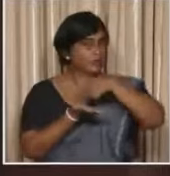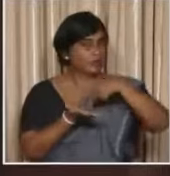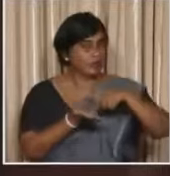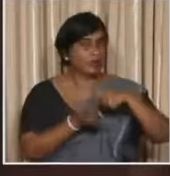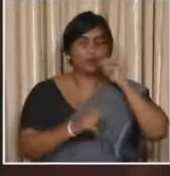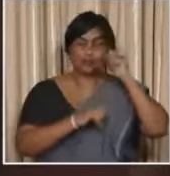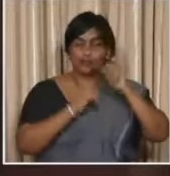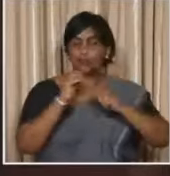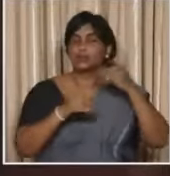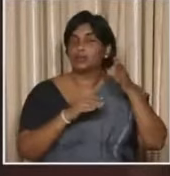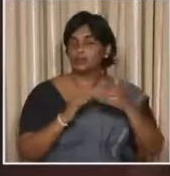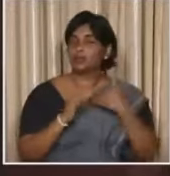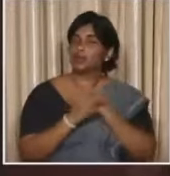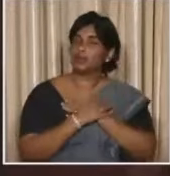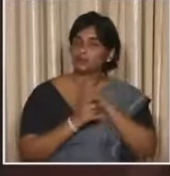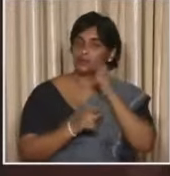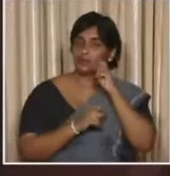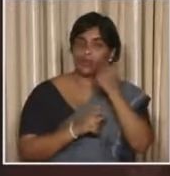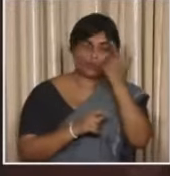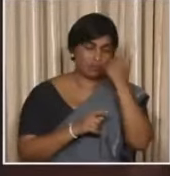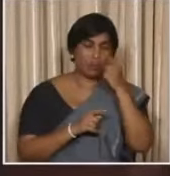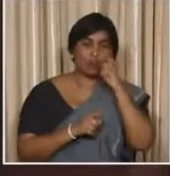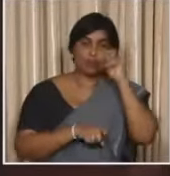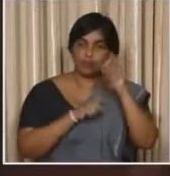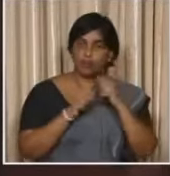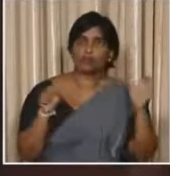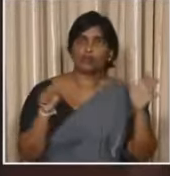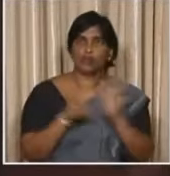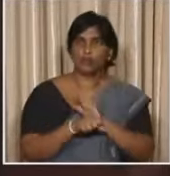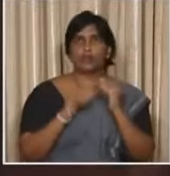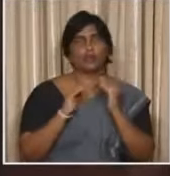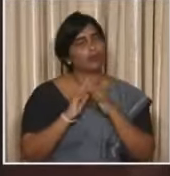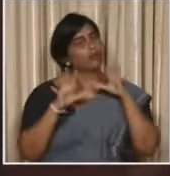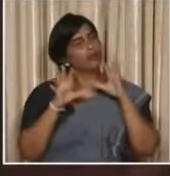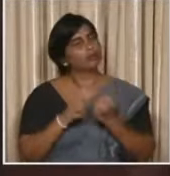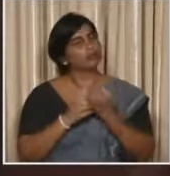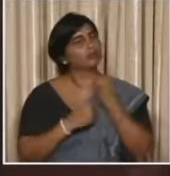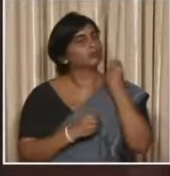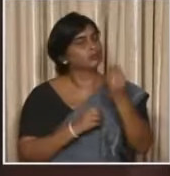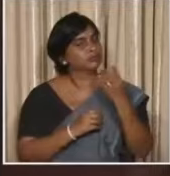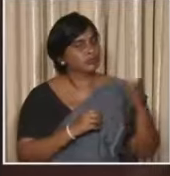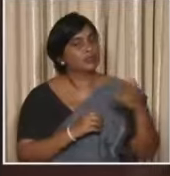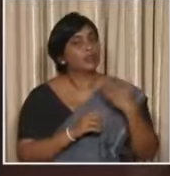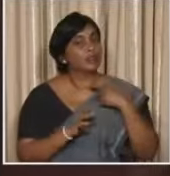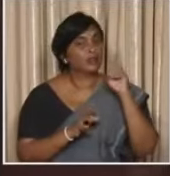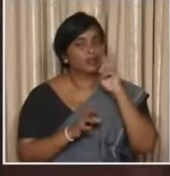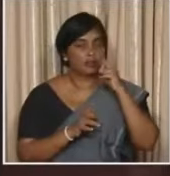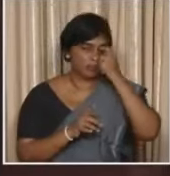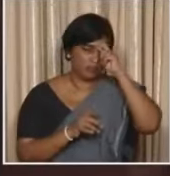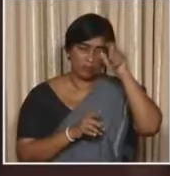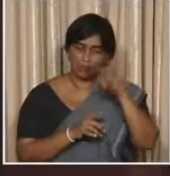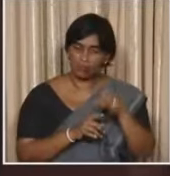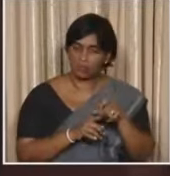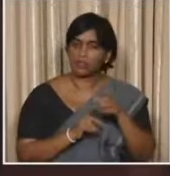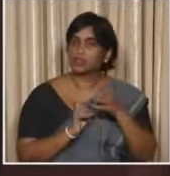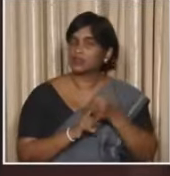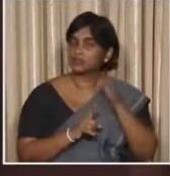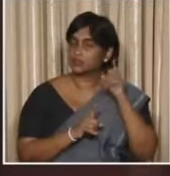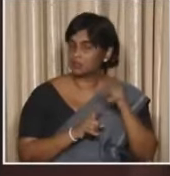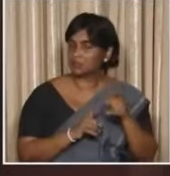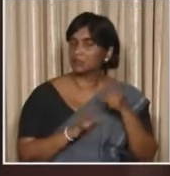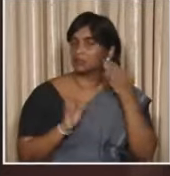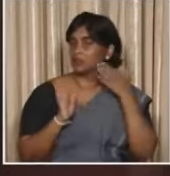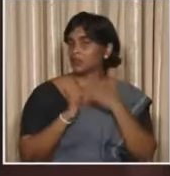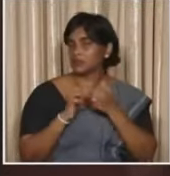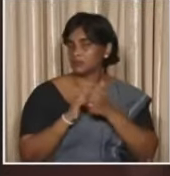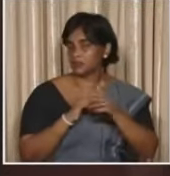ආදරණීය ජනතාවට කුලී ගෙමන ජනතාවට සම්පූර්ණම නිවාසවල අයිතිය ලබා දීමට රනිල් වික්‍රමසිංහ ජනාධිපතිතුමා අපේ පියවර